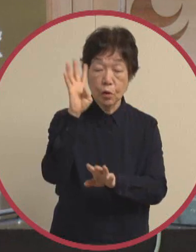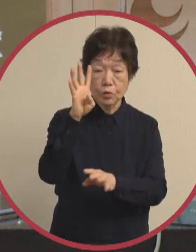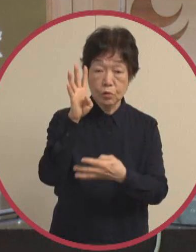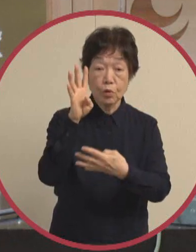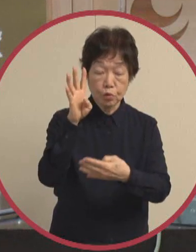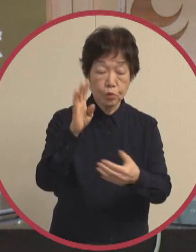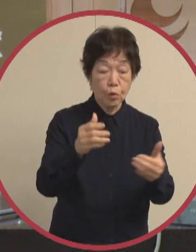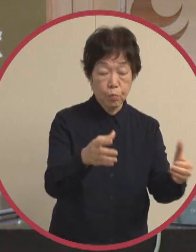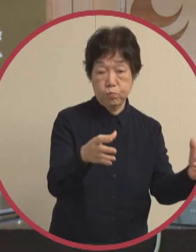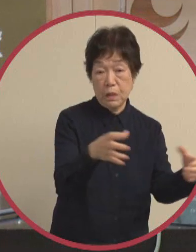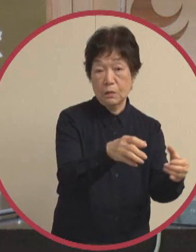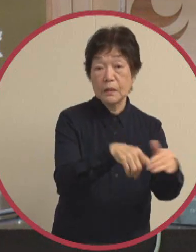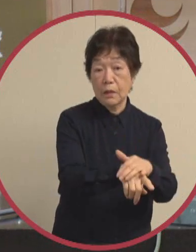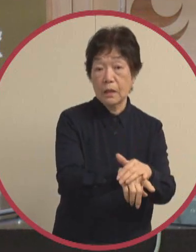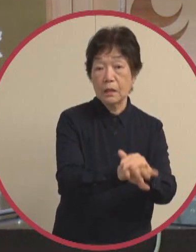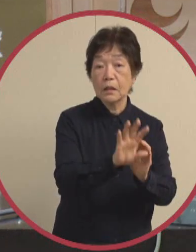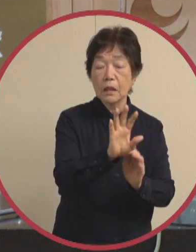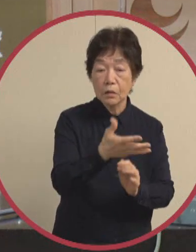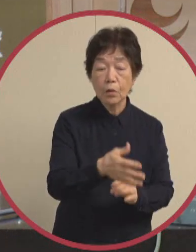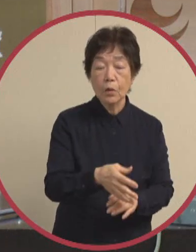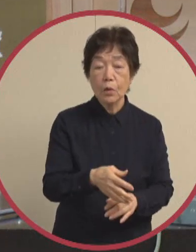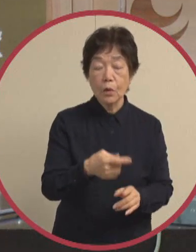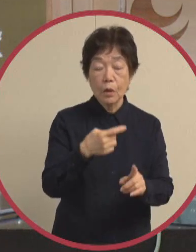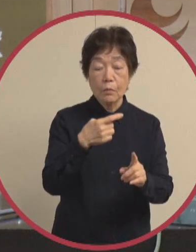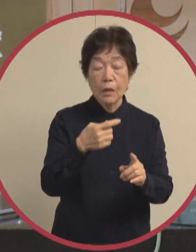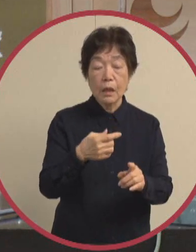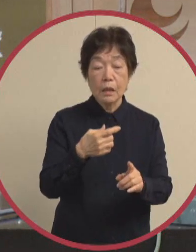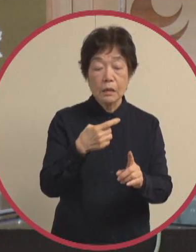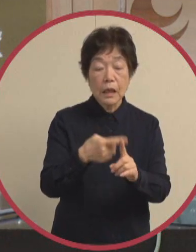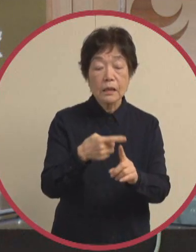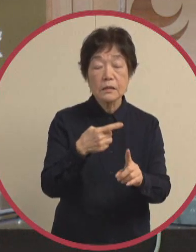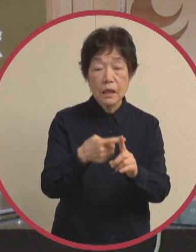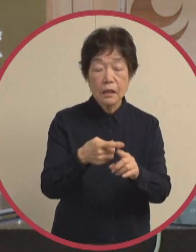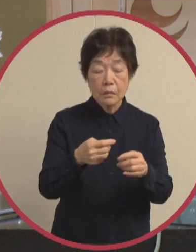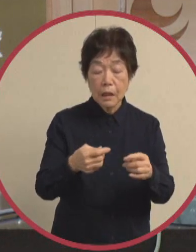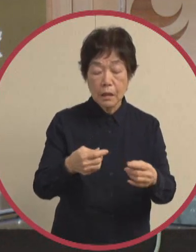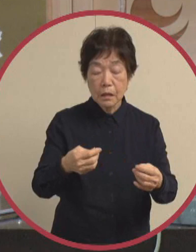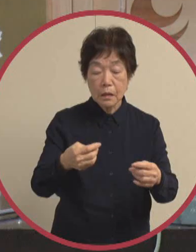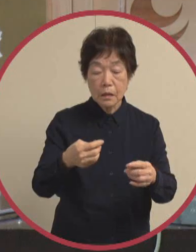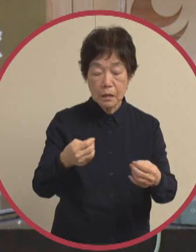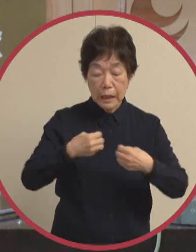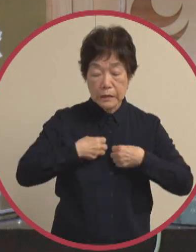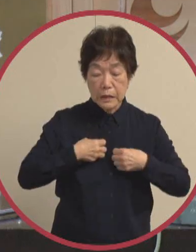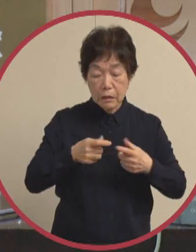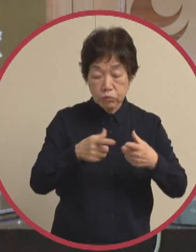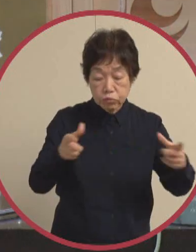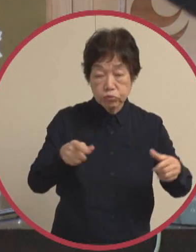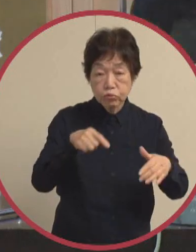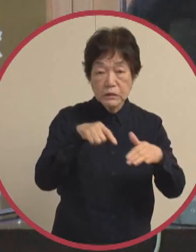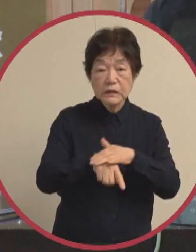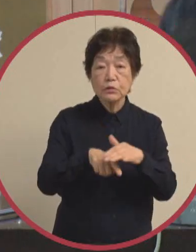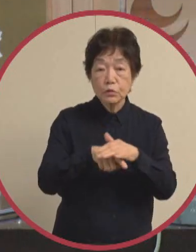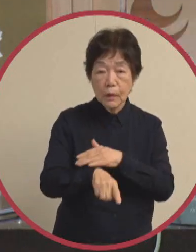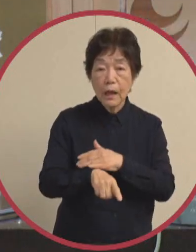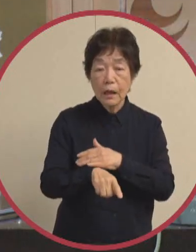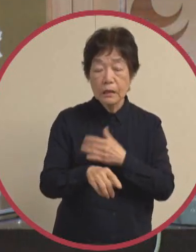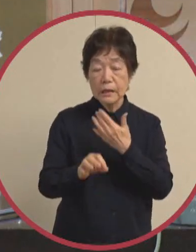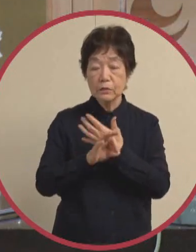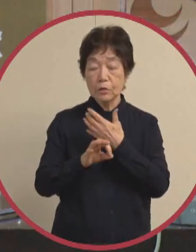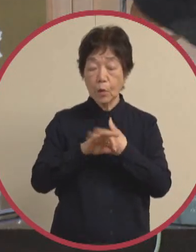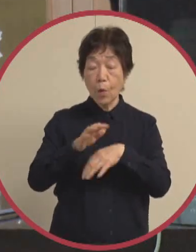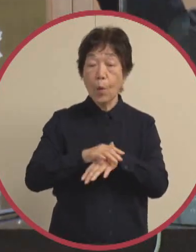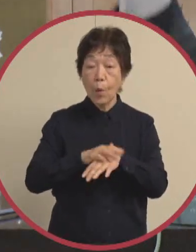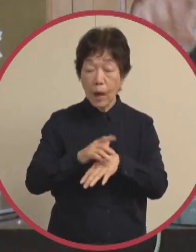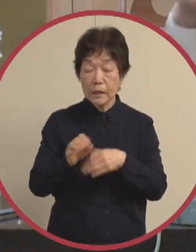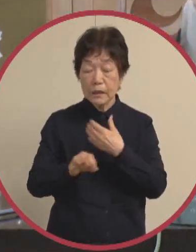感染が立ち上がるときに、まあ、どういうふうに立ち上がっていくかということにもよるわけですけども、そういうふうにこう市中の中にいっぱいこういろ